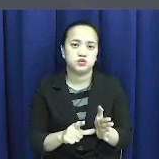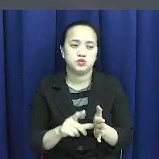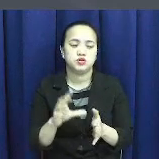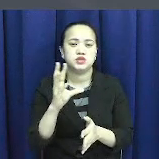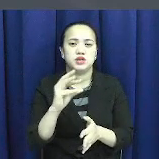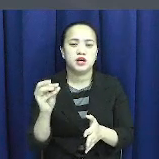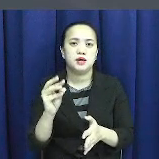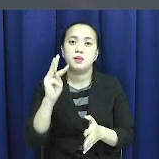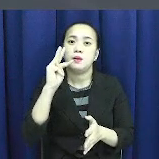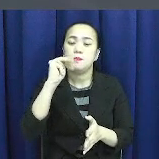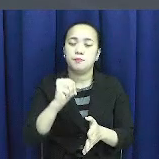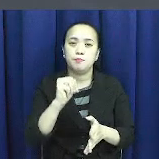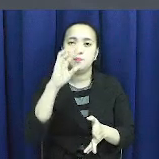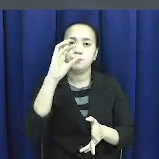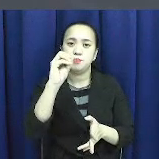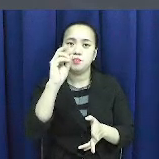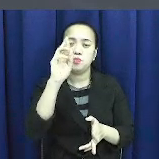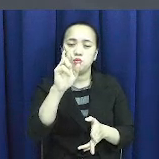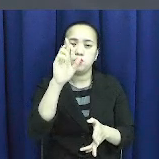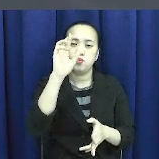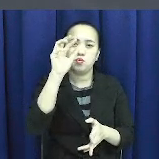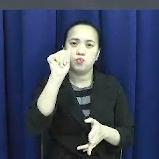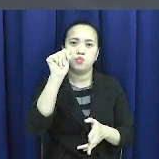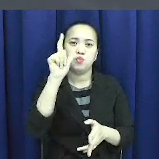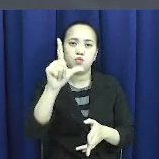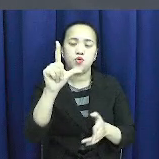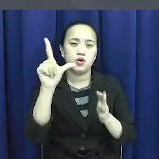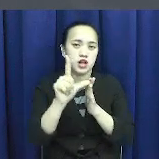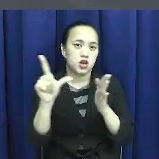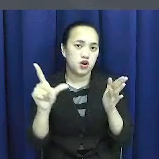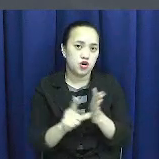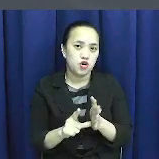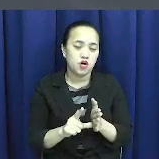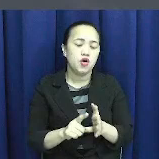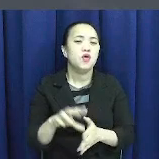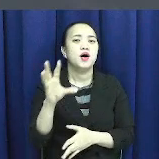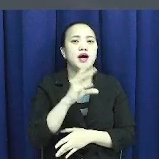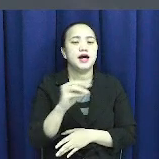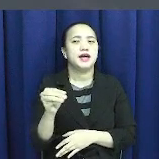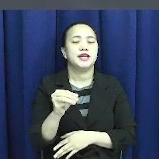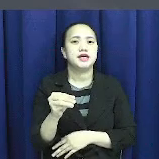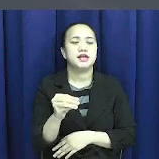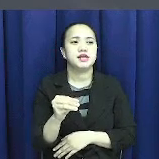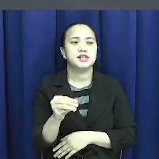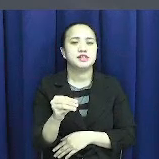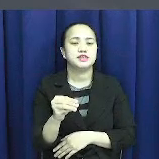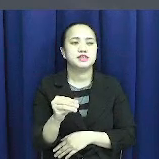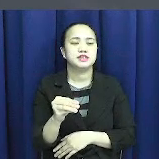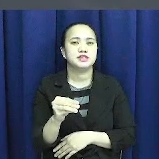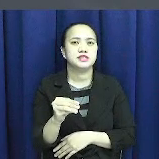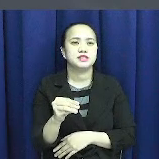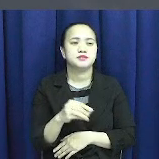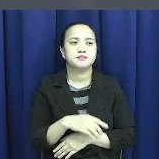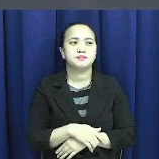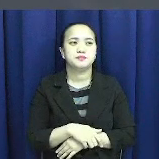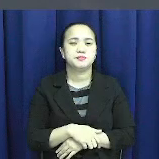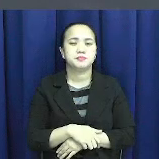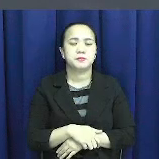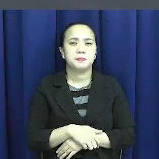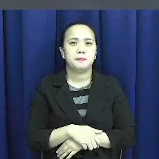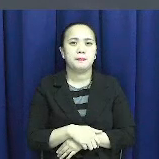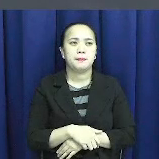law. Civil law, moral law, at saka yung tinatawag po nila na mga